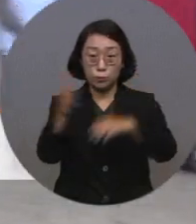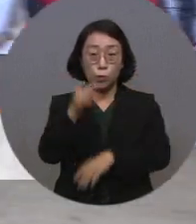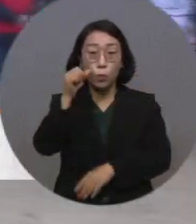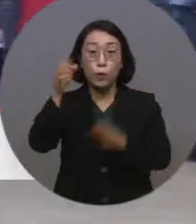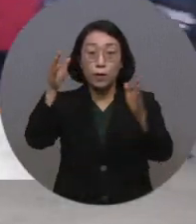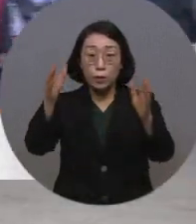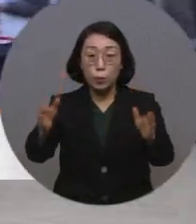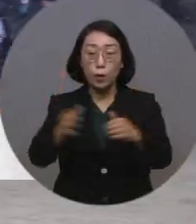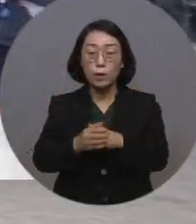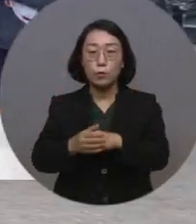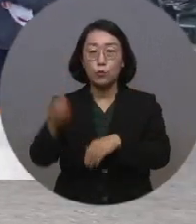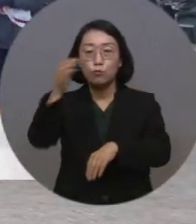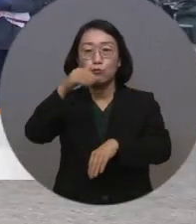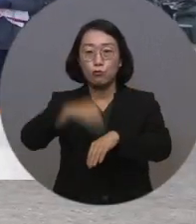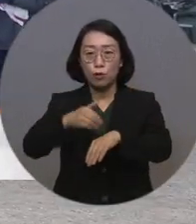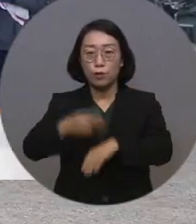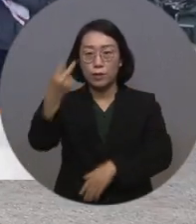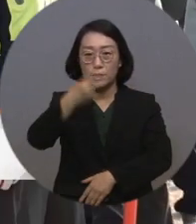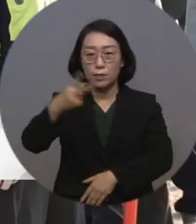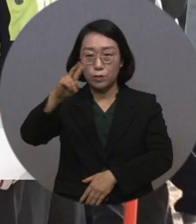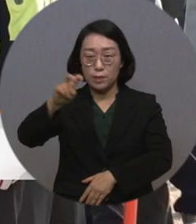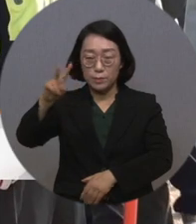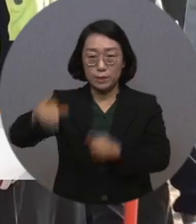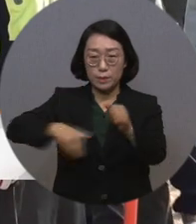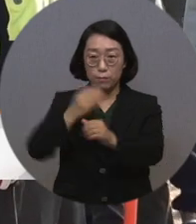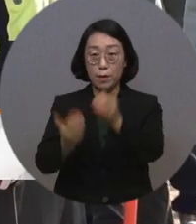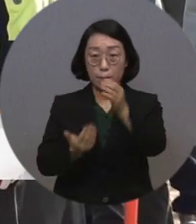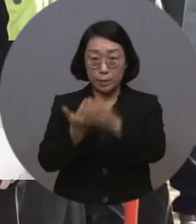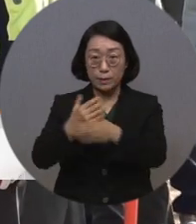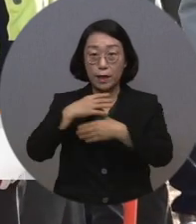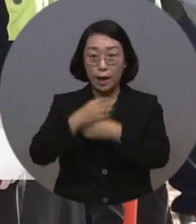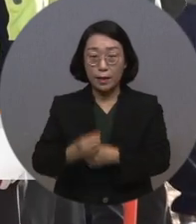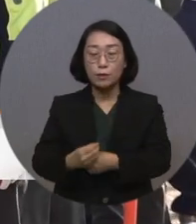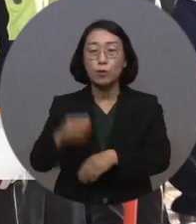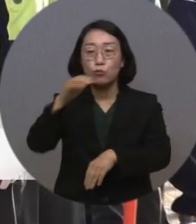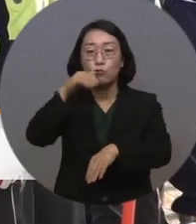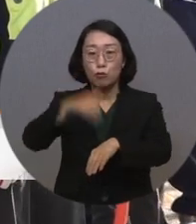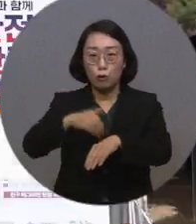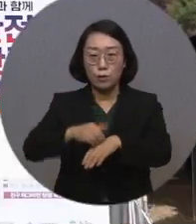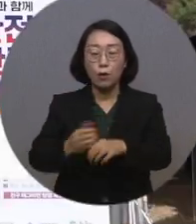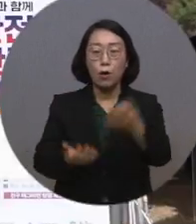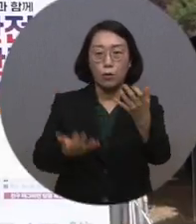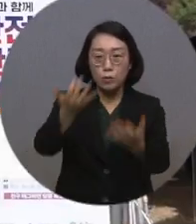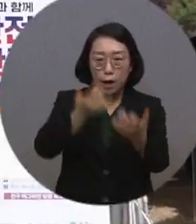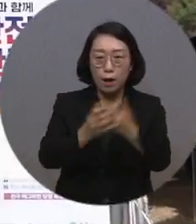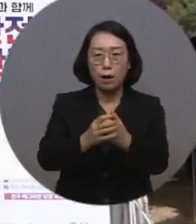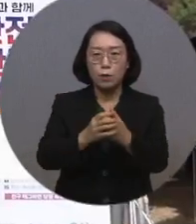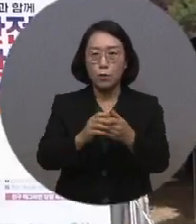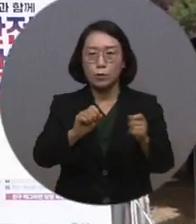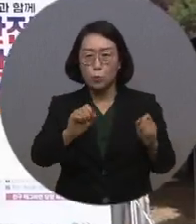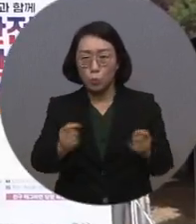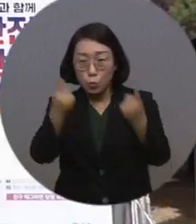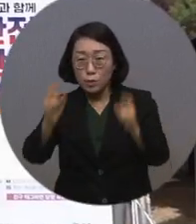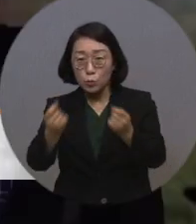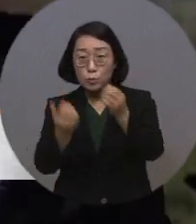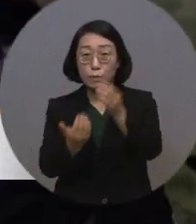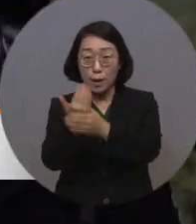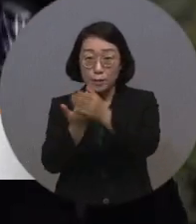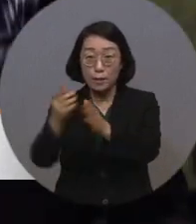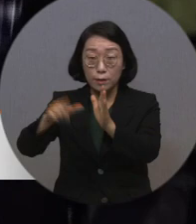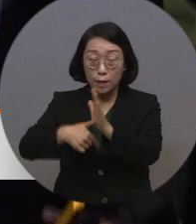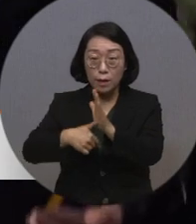5일간 진행되는 2022 재난 대응 안전 한국 훈련 중 화재 산불 복합 재난 대응 현장훈련을